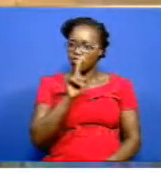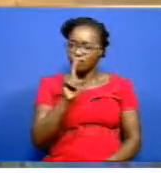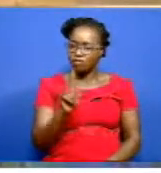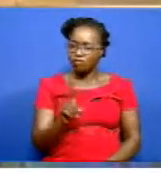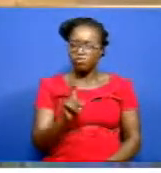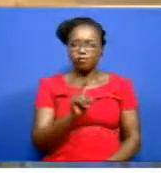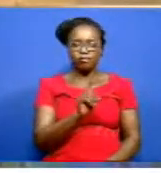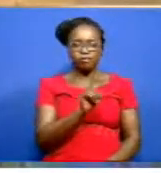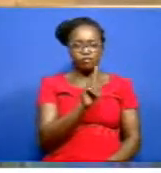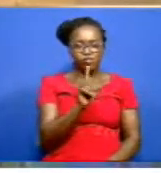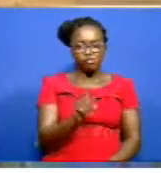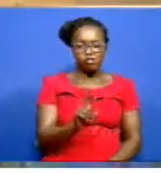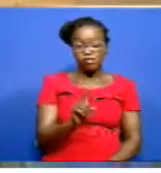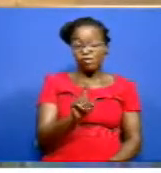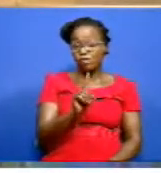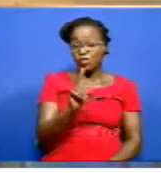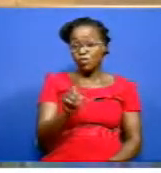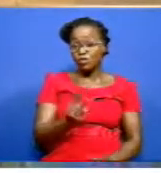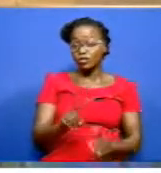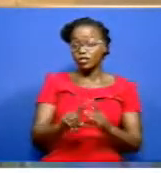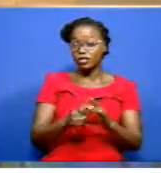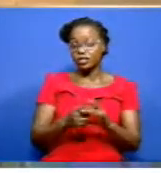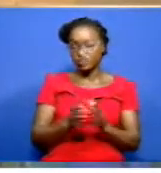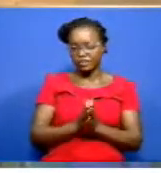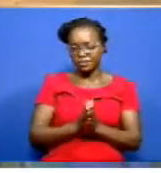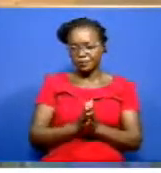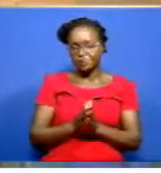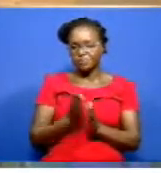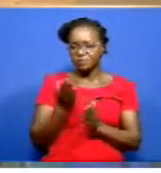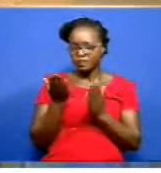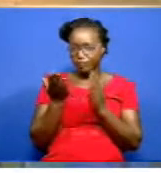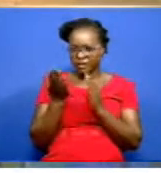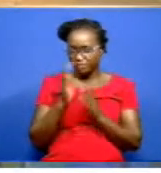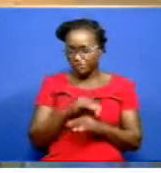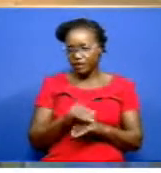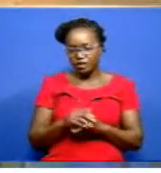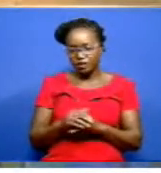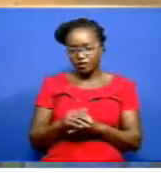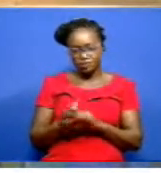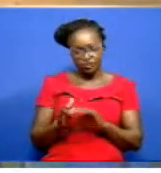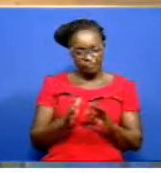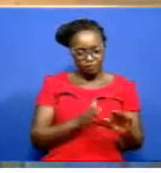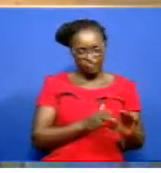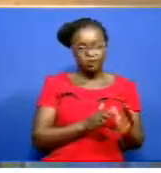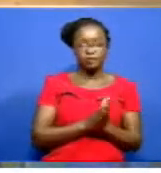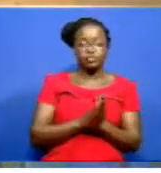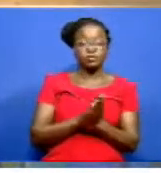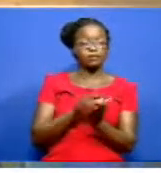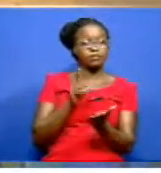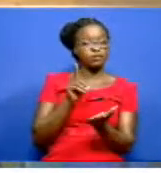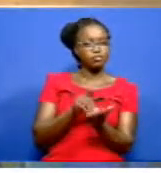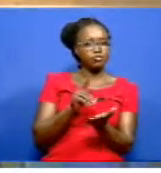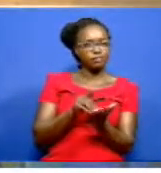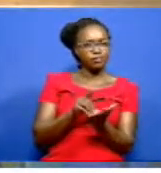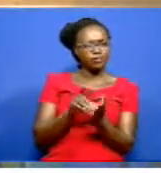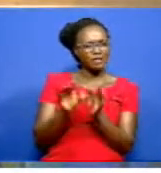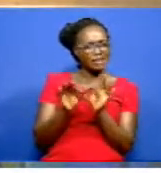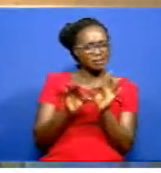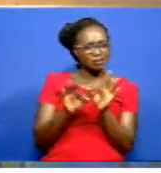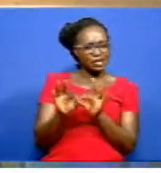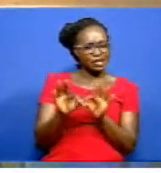tulisema. Akishajibu hayo maswali anaingia kuona daktari. Alafu daktari